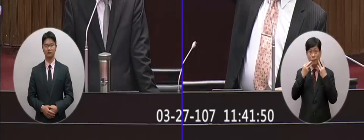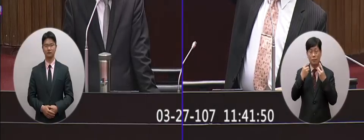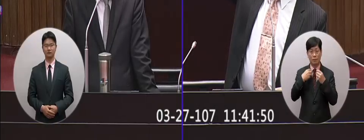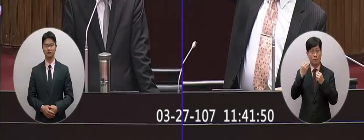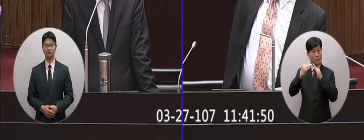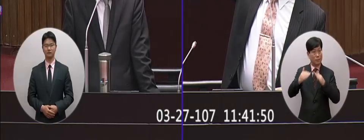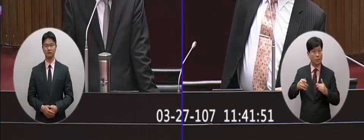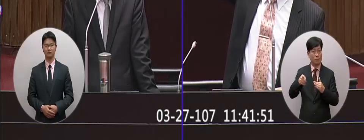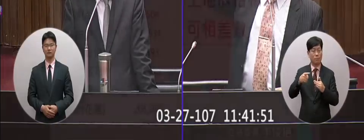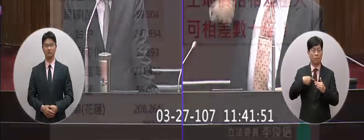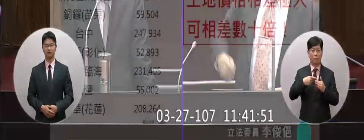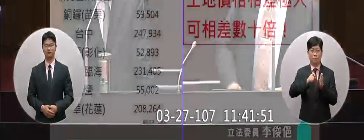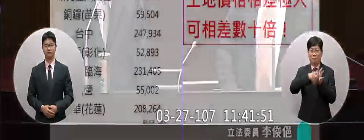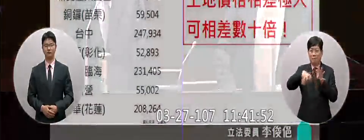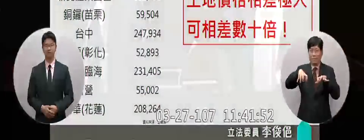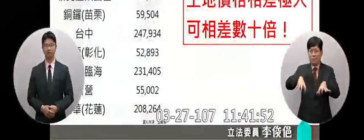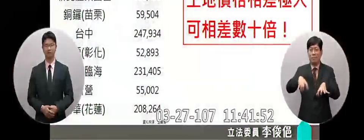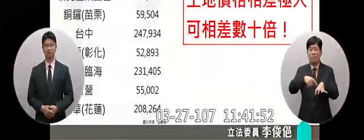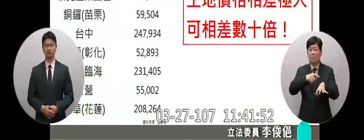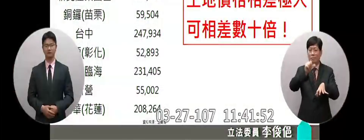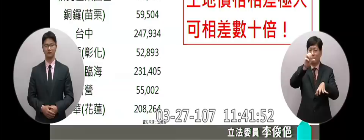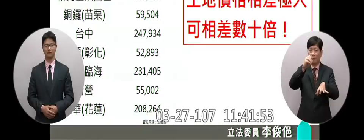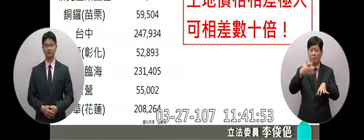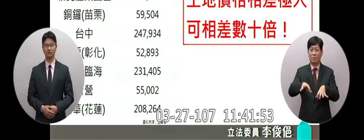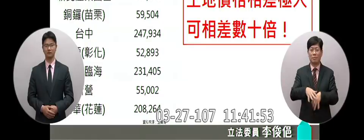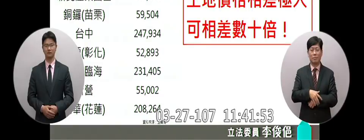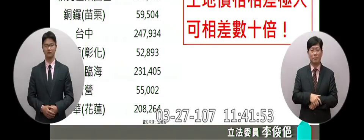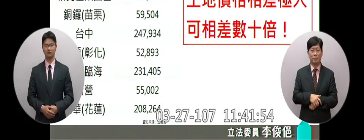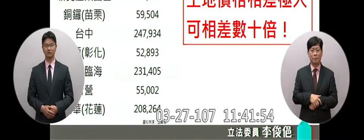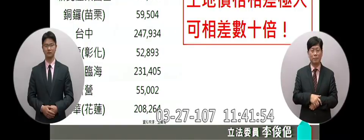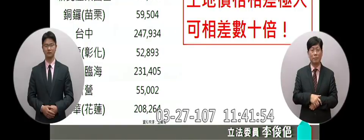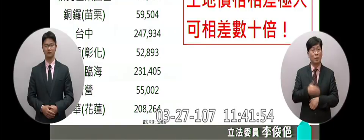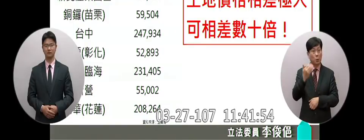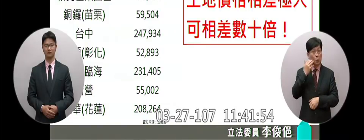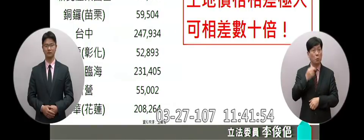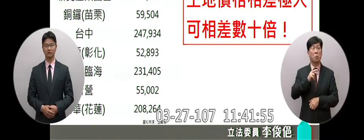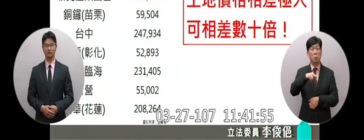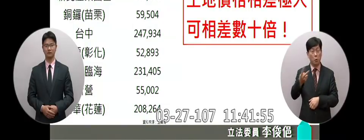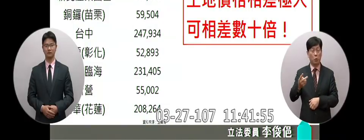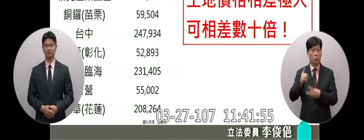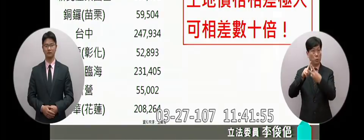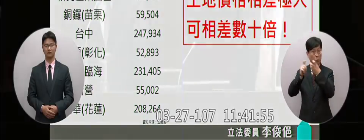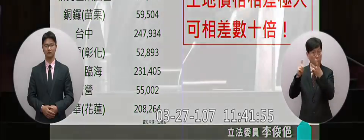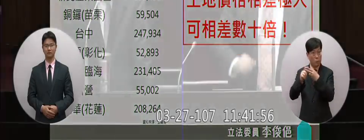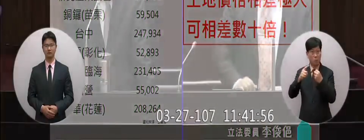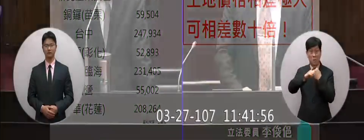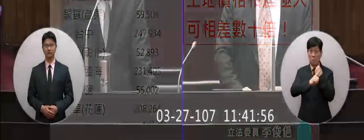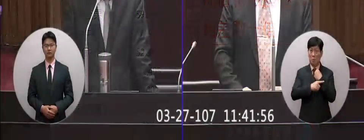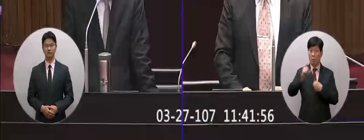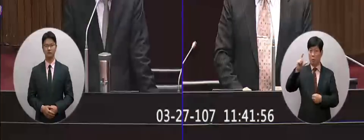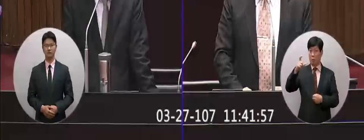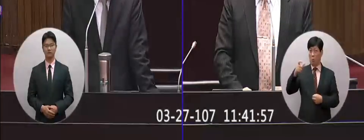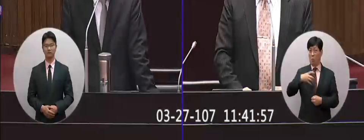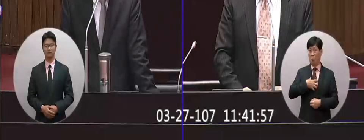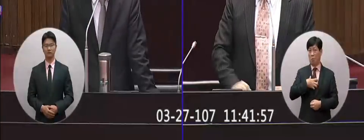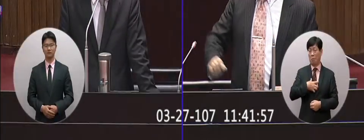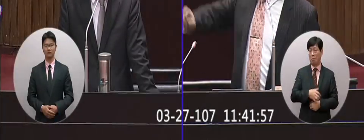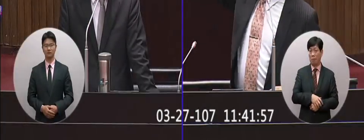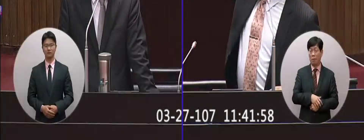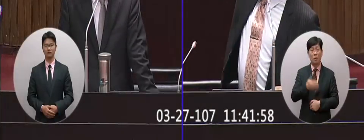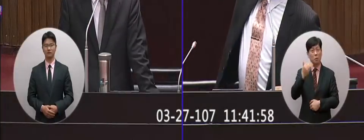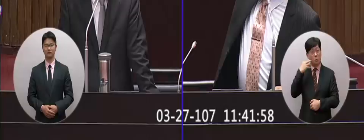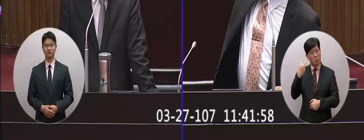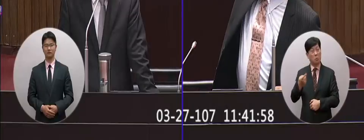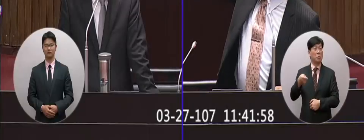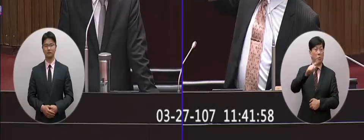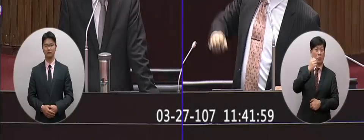台南市在我们嘉义的隔壁哦，这个大概50,000多。但是你要到土城，一坪60几万了。第